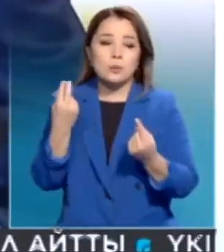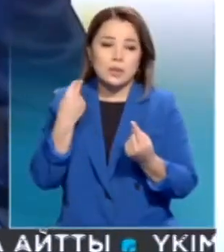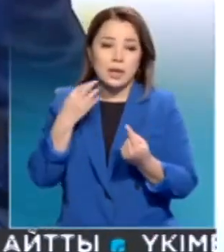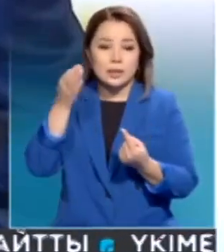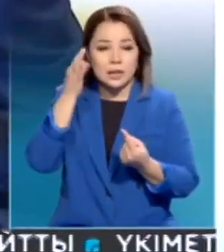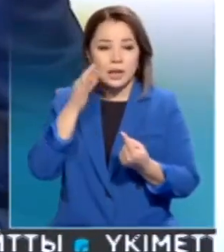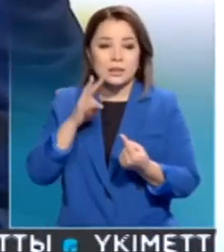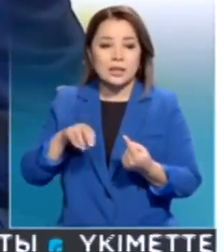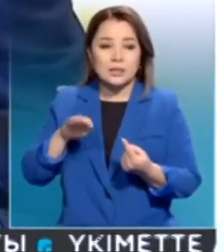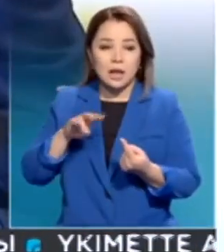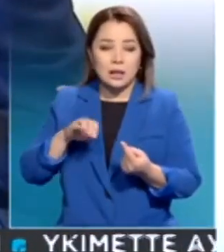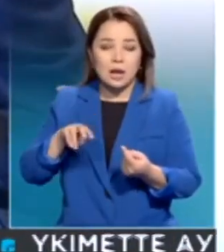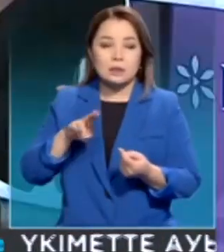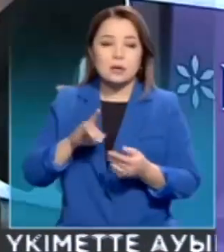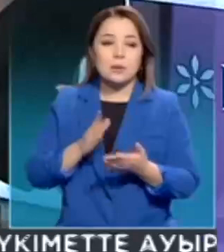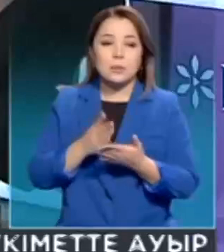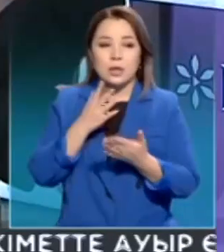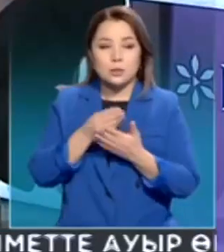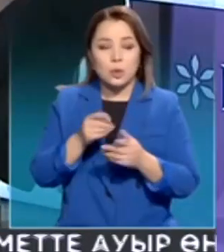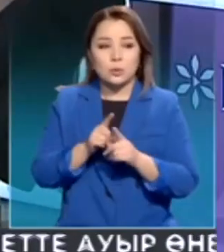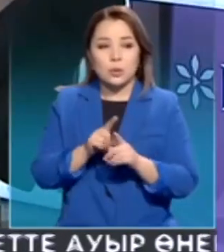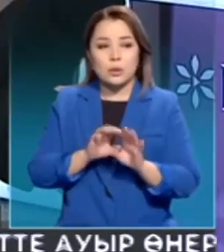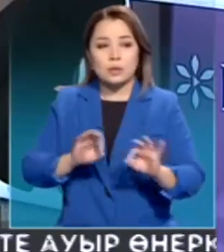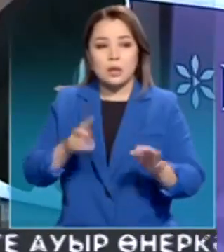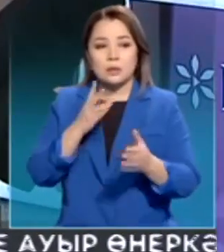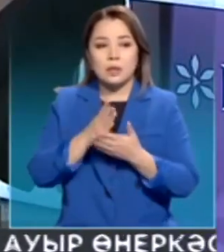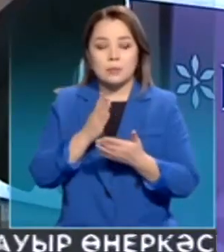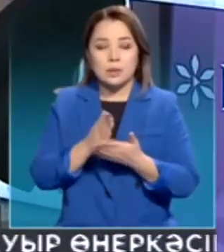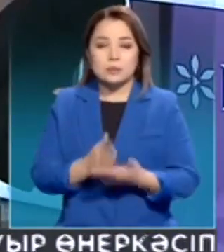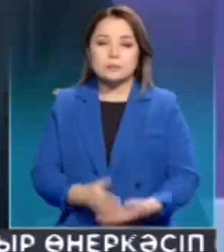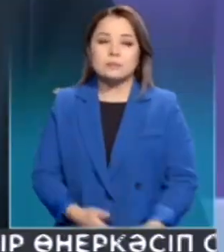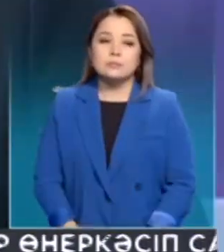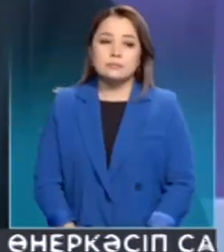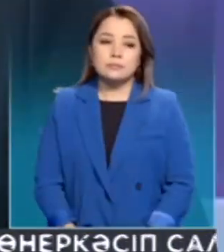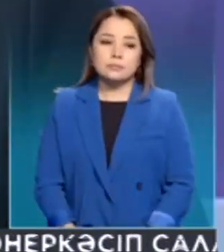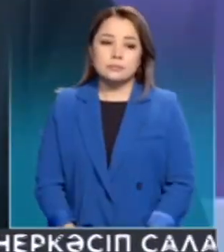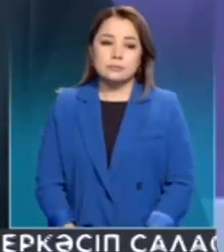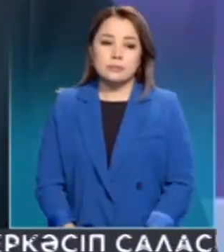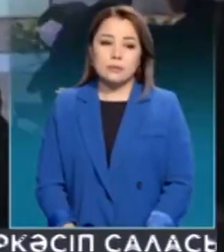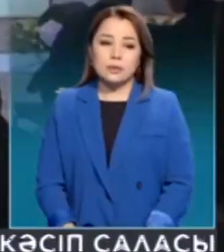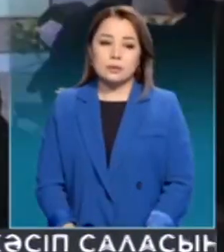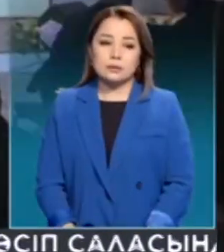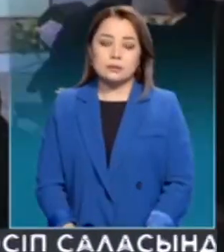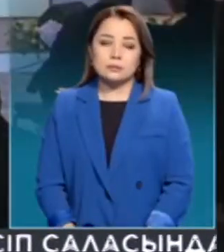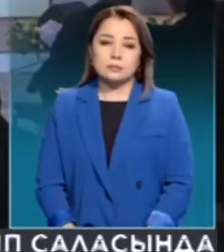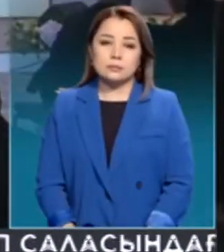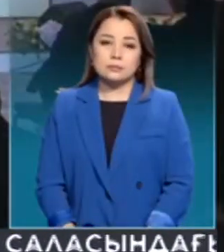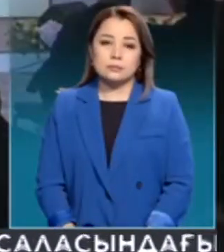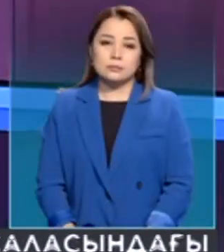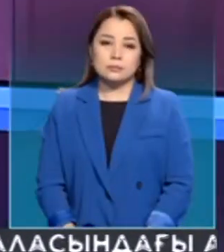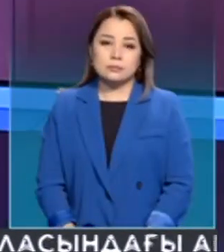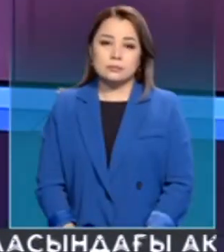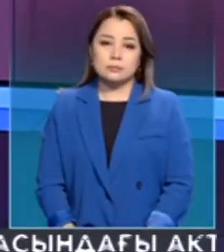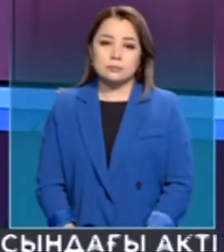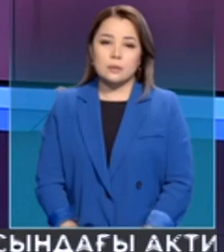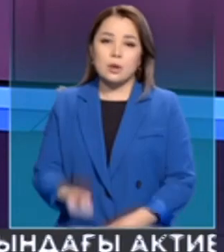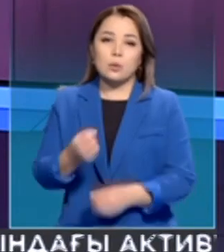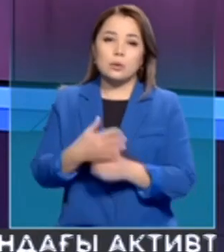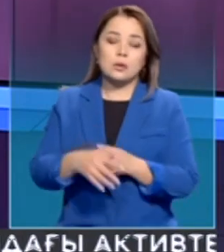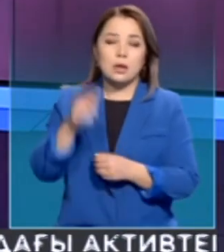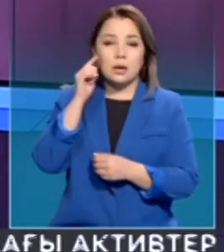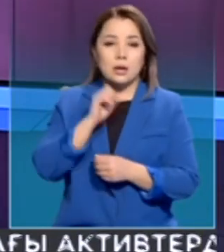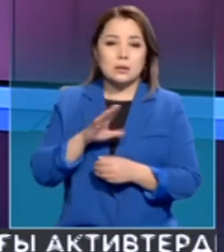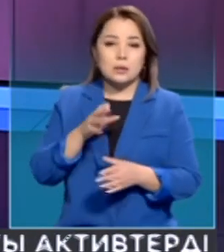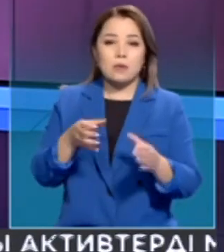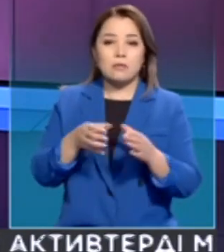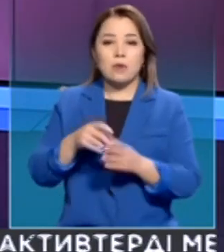Германия, Нидерландыдан келген сарапшылар өз ойларын ортаға салды. Серік Селеубайұлы, Бахтияр Омаров, Қазақстан ұлттық арнасы. Орталық Азия